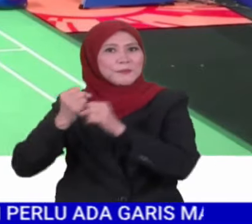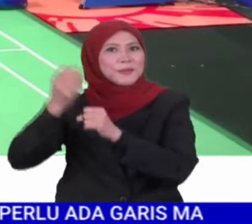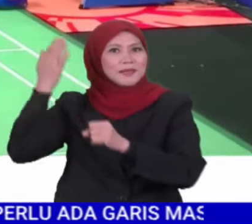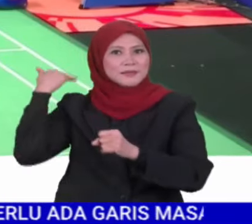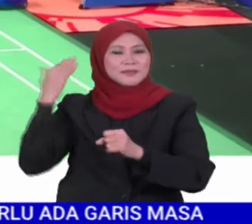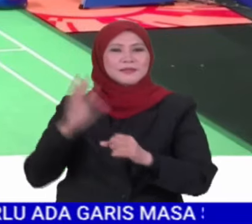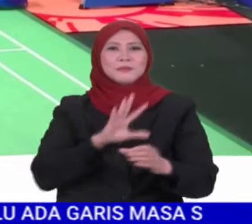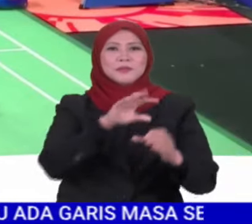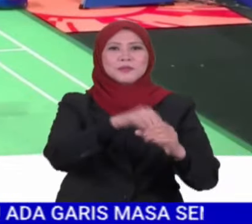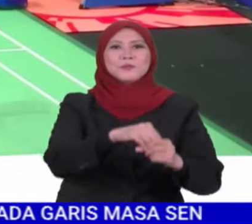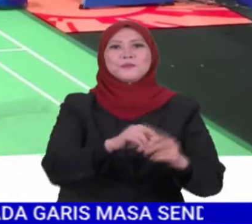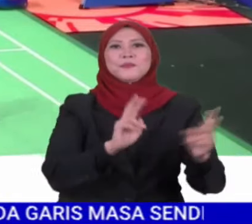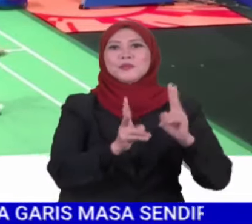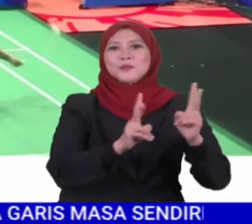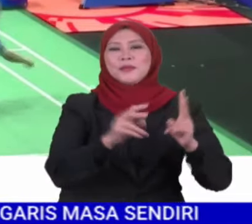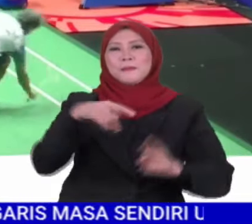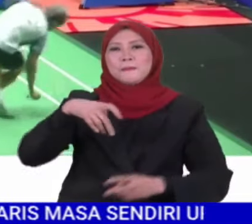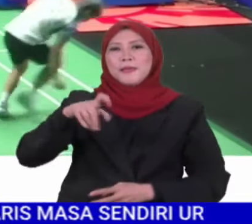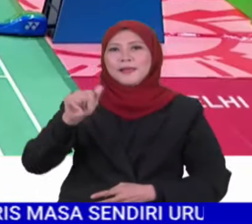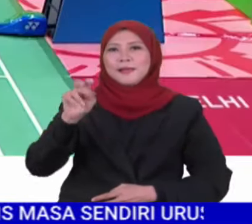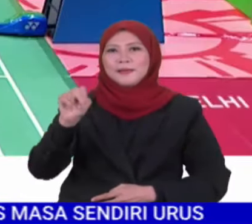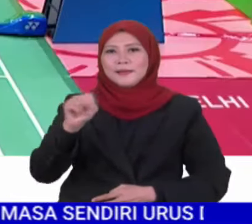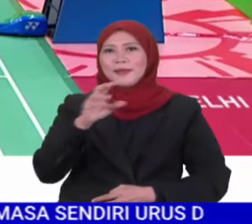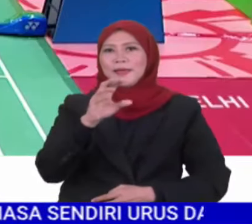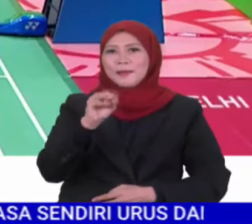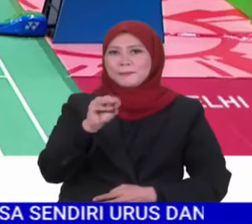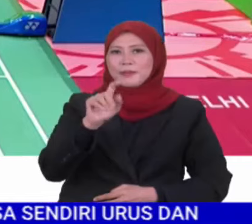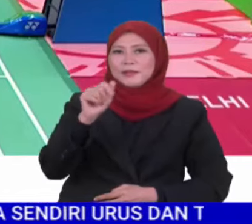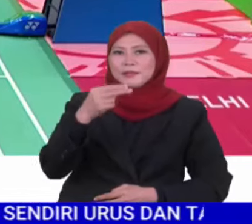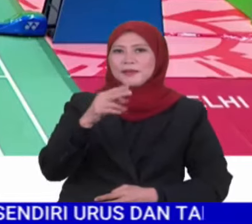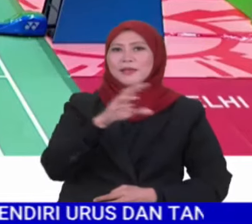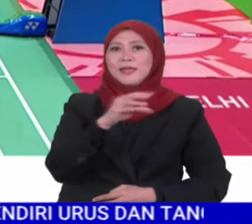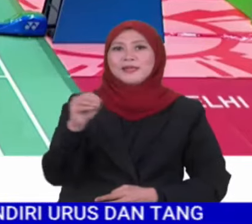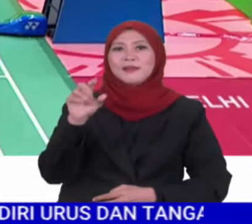termasuk buku utama negara filitan dan entinah